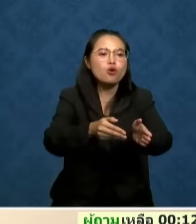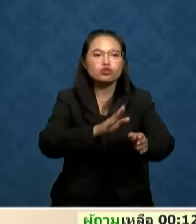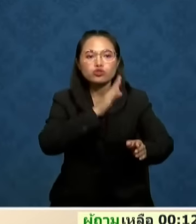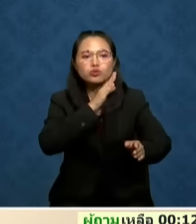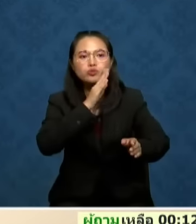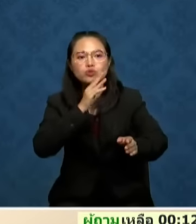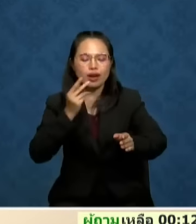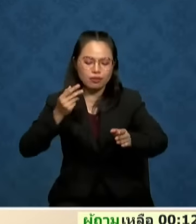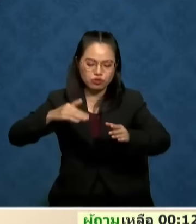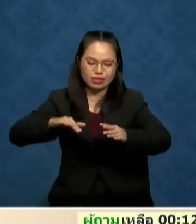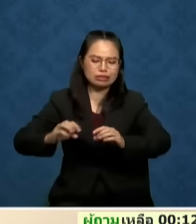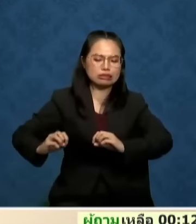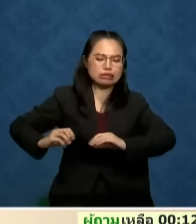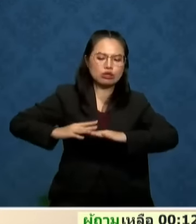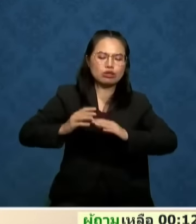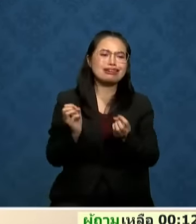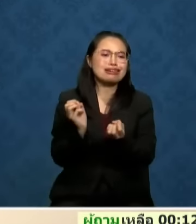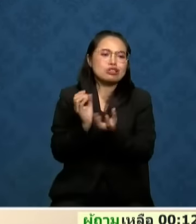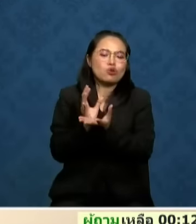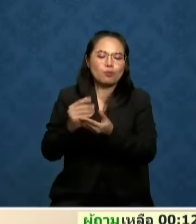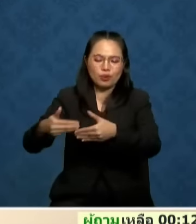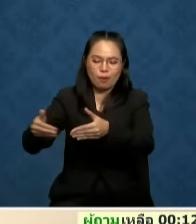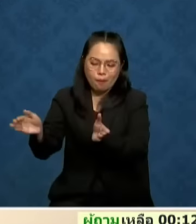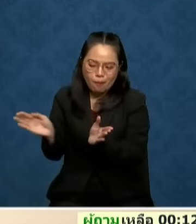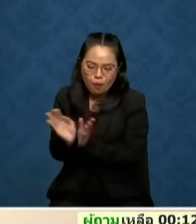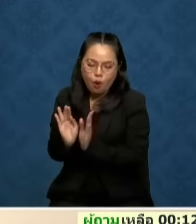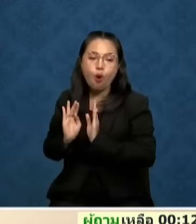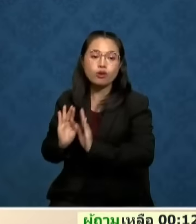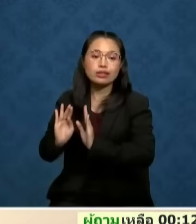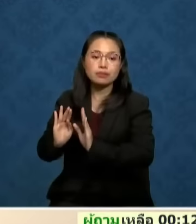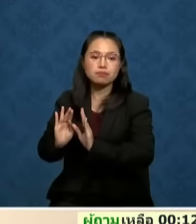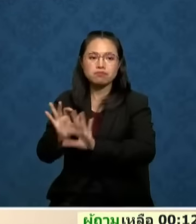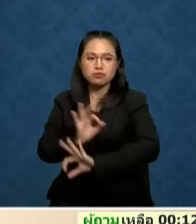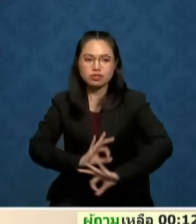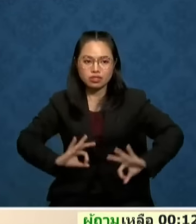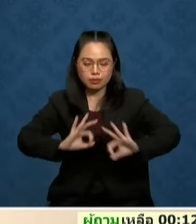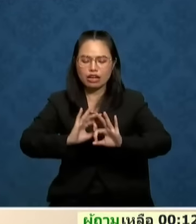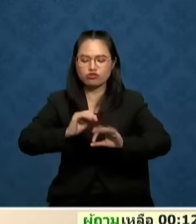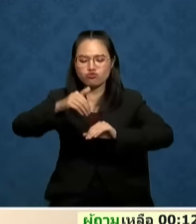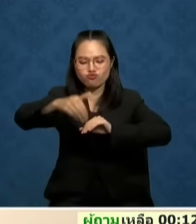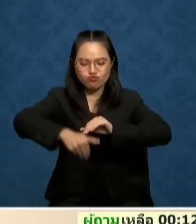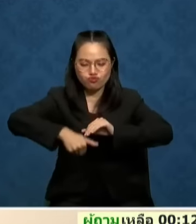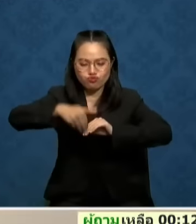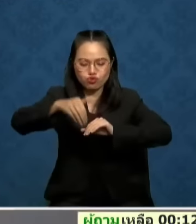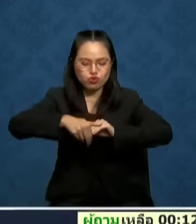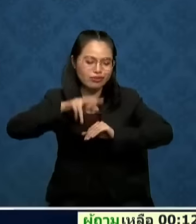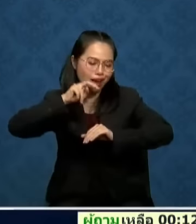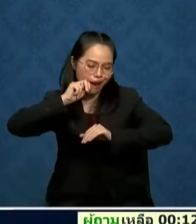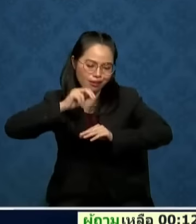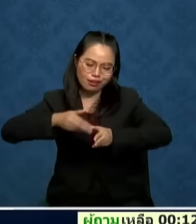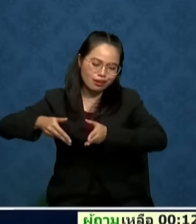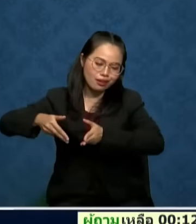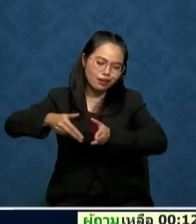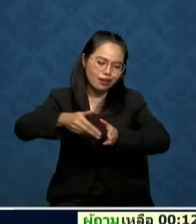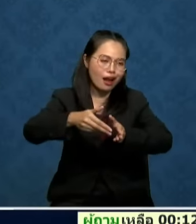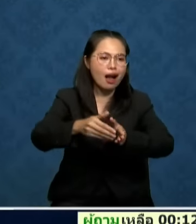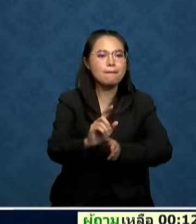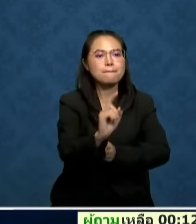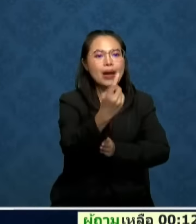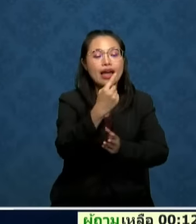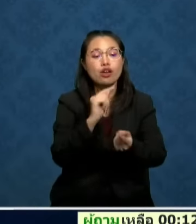ดชันอาจจะไปกระทบกับบ่อนะคะโดยตรงก็จำเป็นจะต้องมีการทำทางเบี่ยงเกิดขึ้นค่ะแล้วก็อย่างที่สองก็คือเ